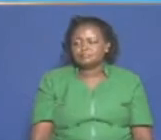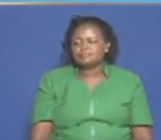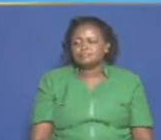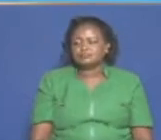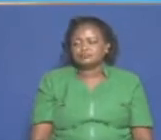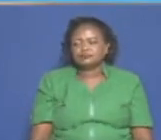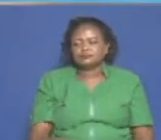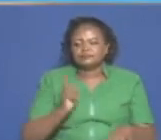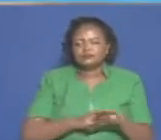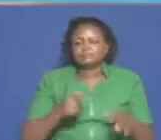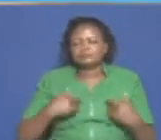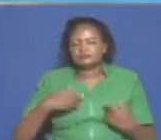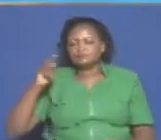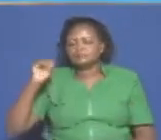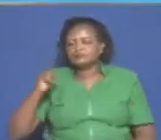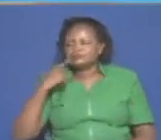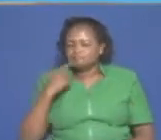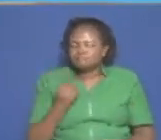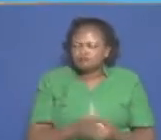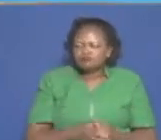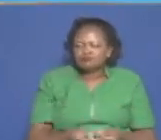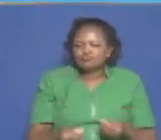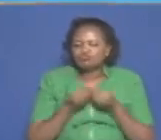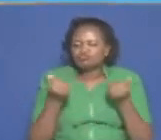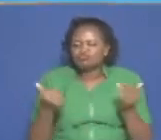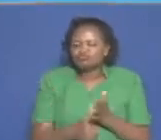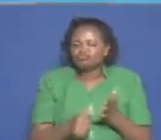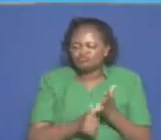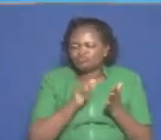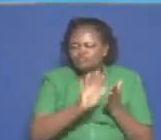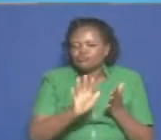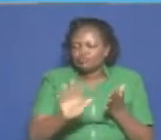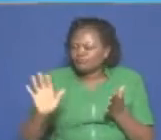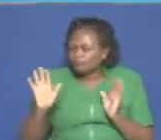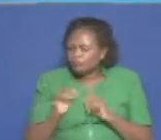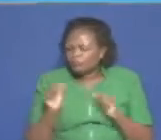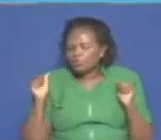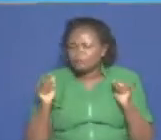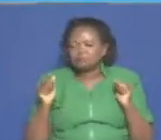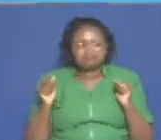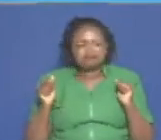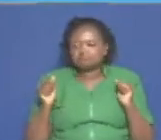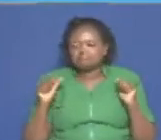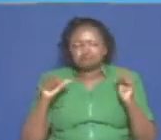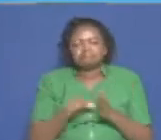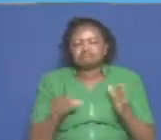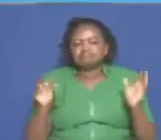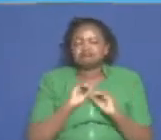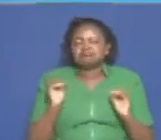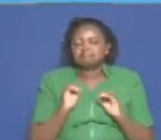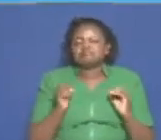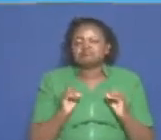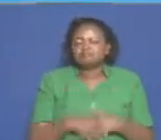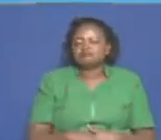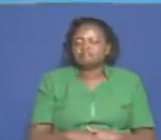mwakilishi wa wadi ambaye anatekeleza mswada wake vizuri, anatekeleza sera za kimaendeleo, basi haina shida. Na tukiangalia